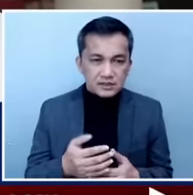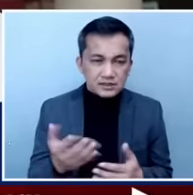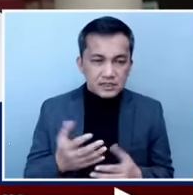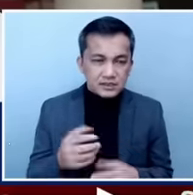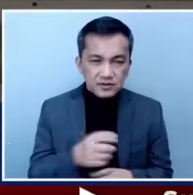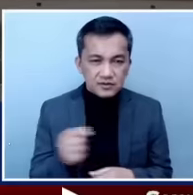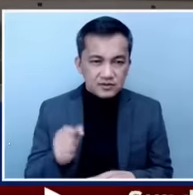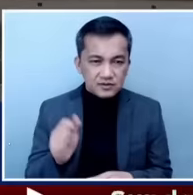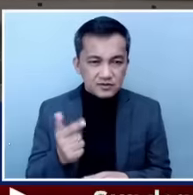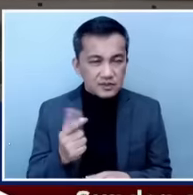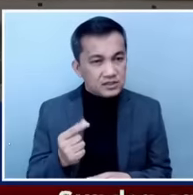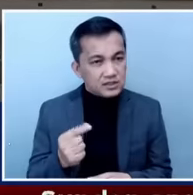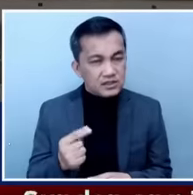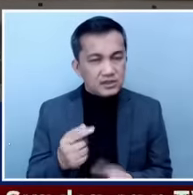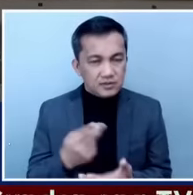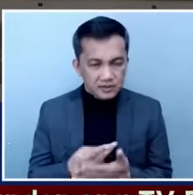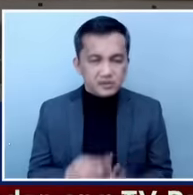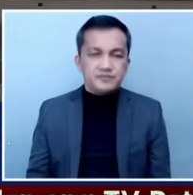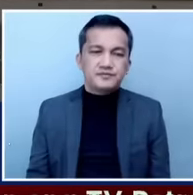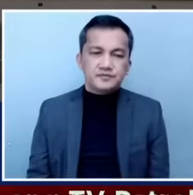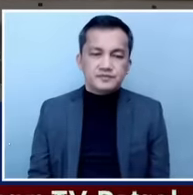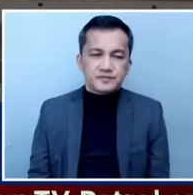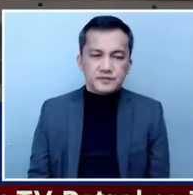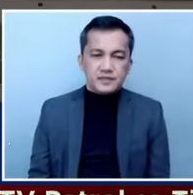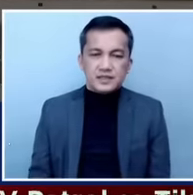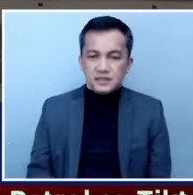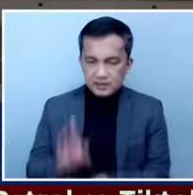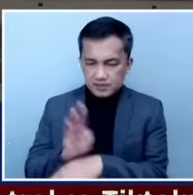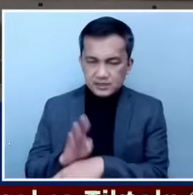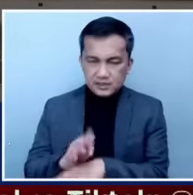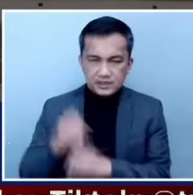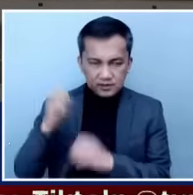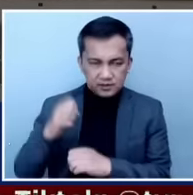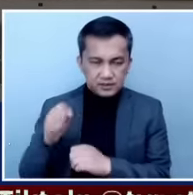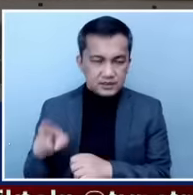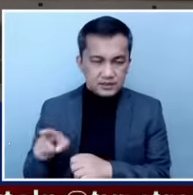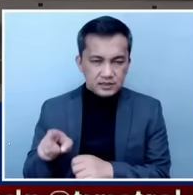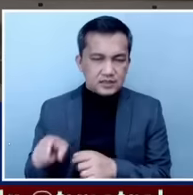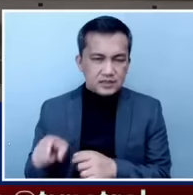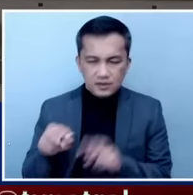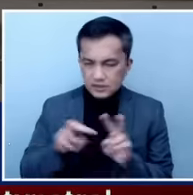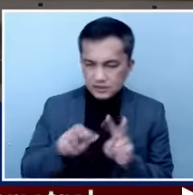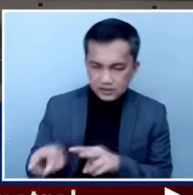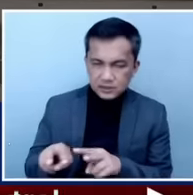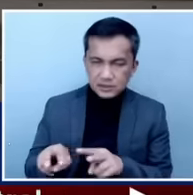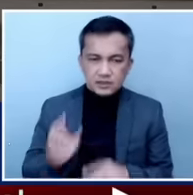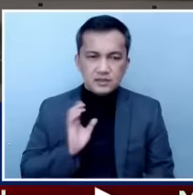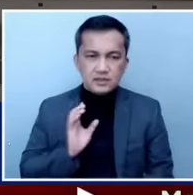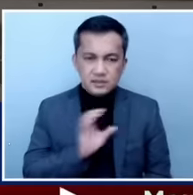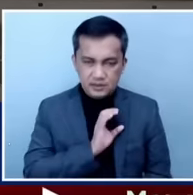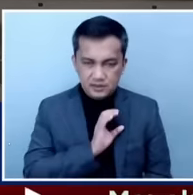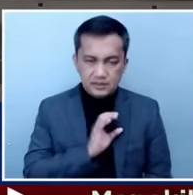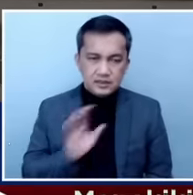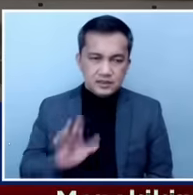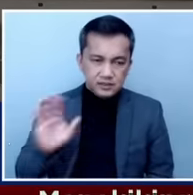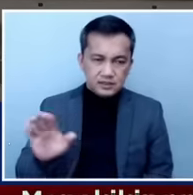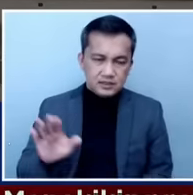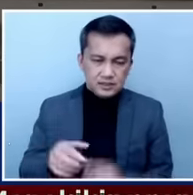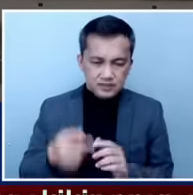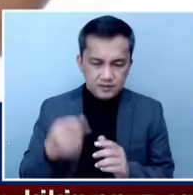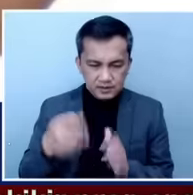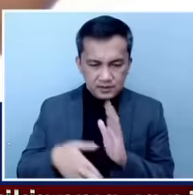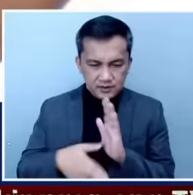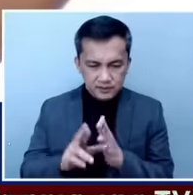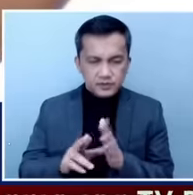20 pesos? Umaasang ilang negosyante na isa rin ito sa mga titignan ng mga kongresista sa kanilang pagrebisa sa